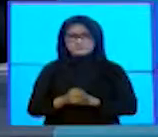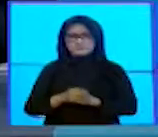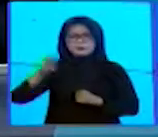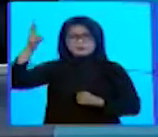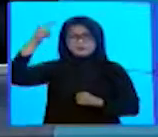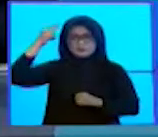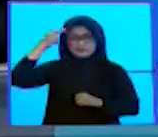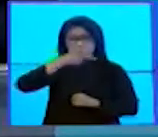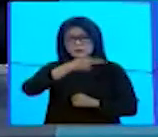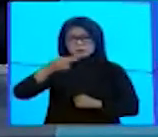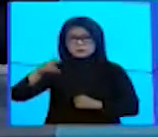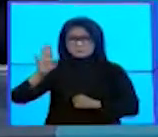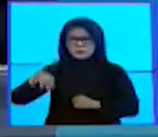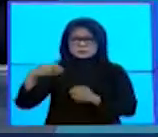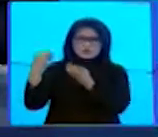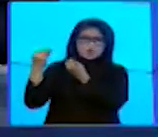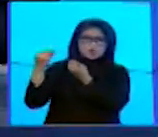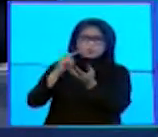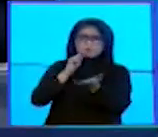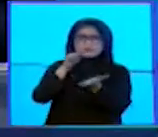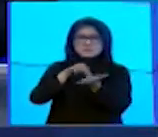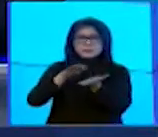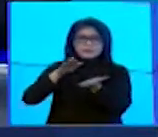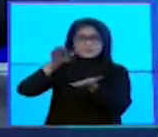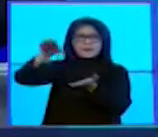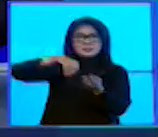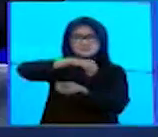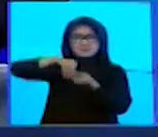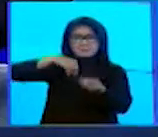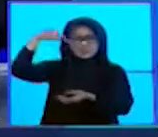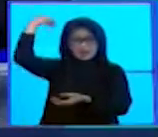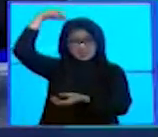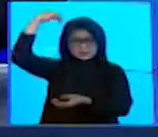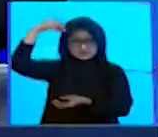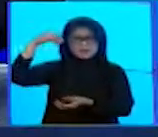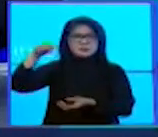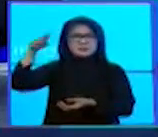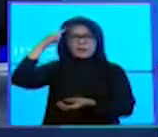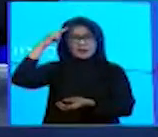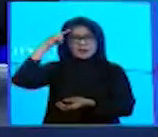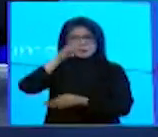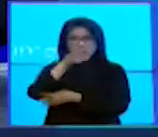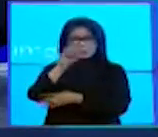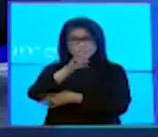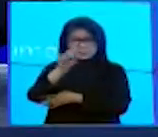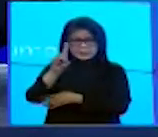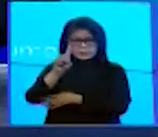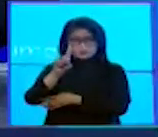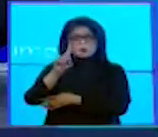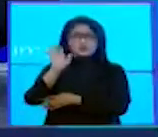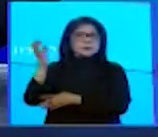Pemerintah Indonesia masih menunggu kepastian izin pemberangkatan jamaah haji 2021 dari Arab Saudi. Namun beredar